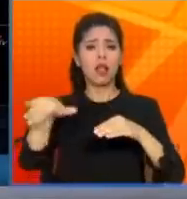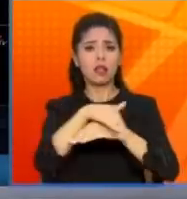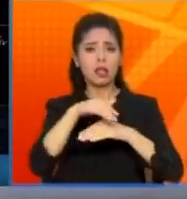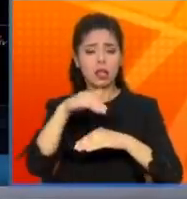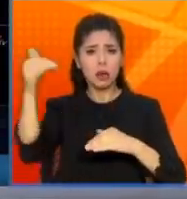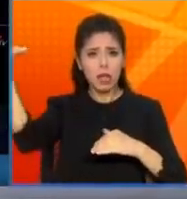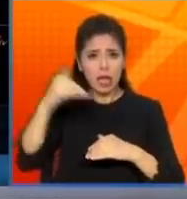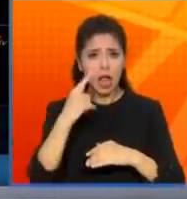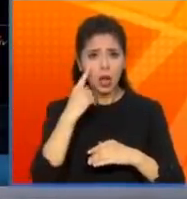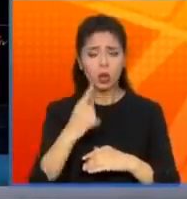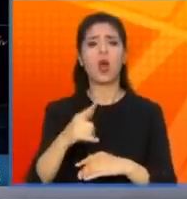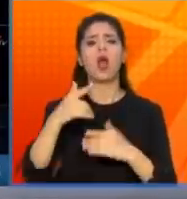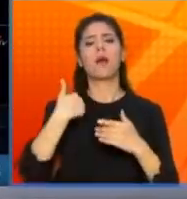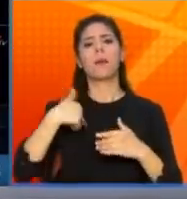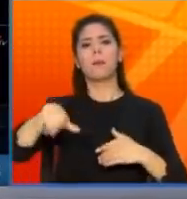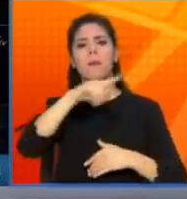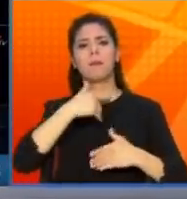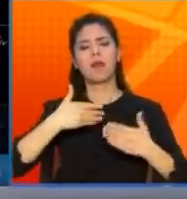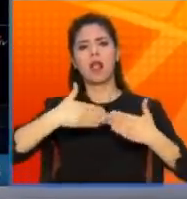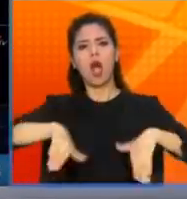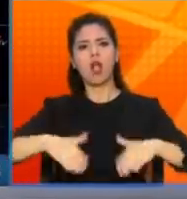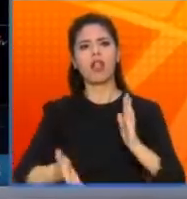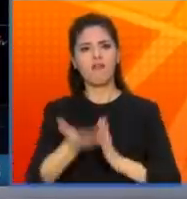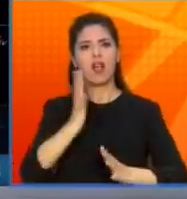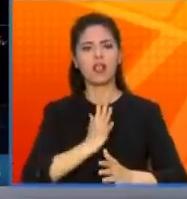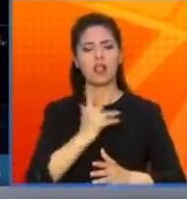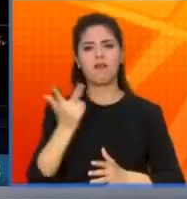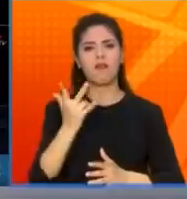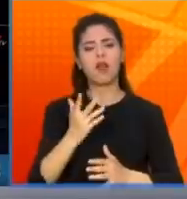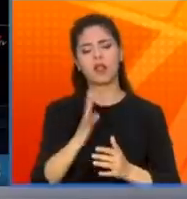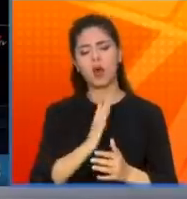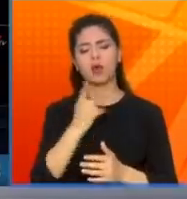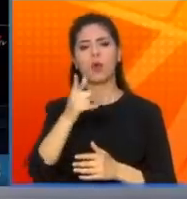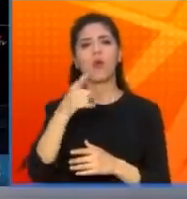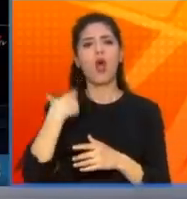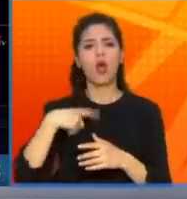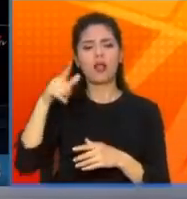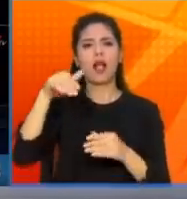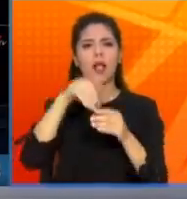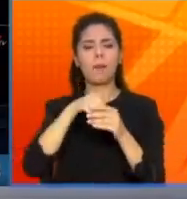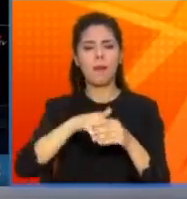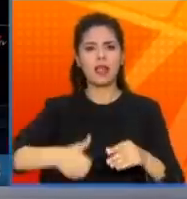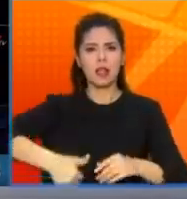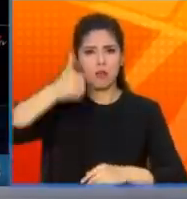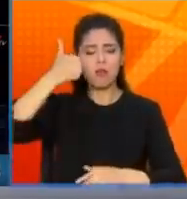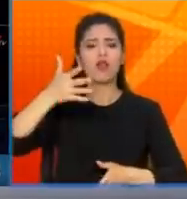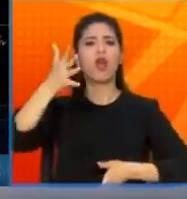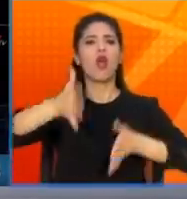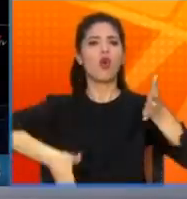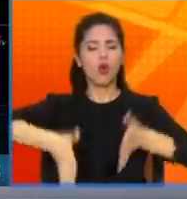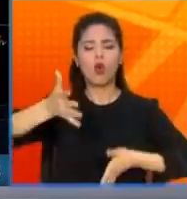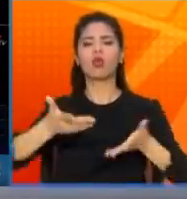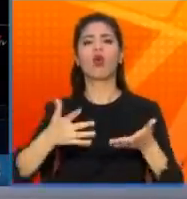sınırlarımıza kadar dayanınca haliyle önlemler de sıklaştı. Özellikle de devlette. Meclis Başkanlığı kulislerden koridorlara kadar her